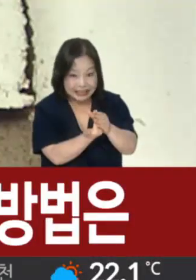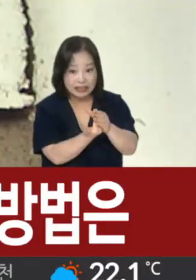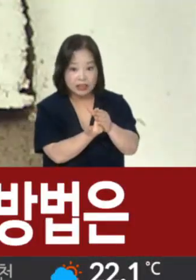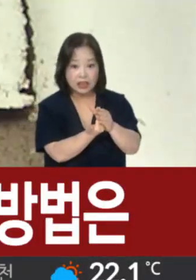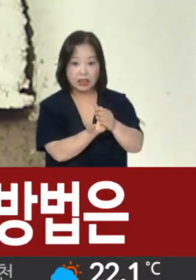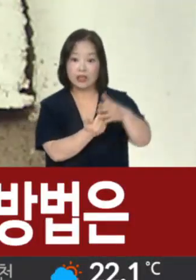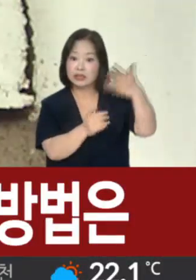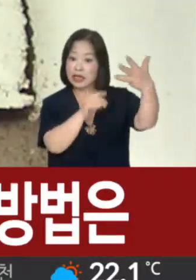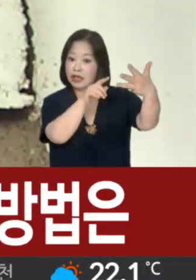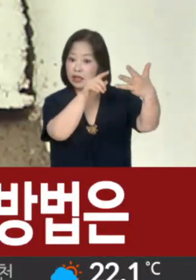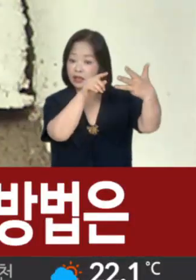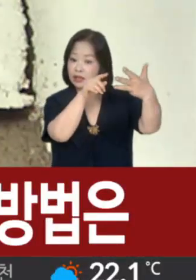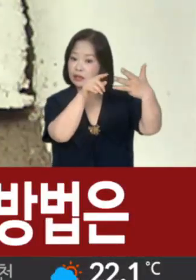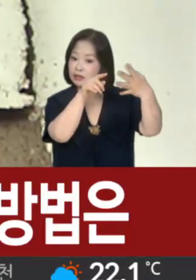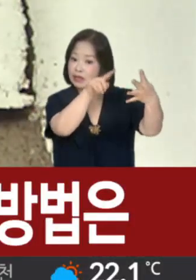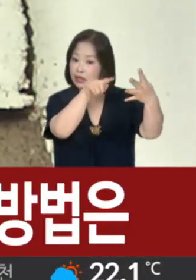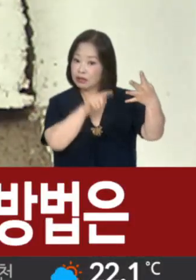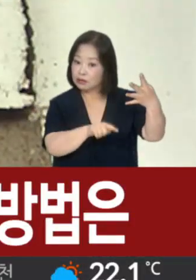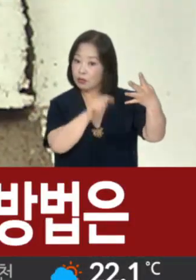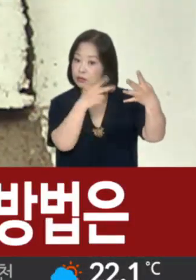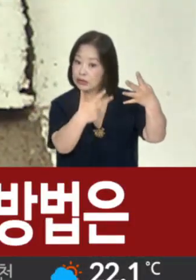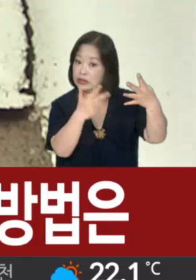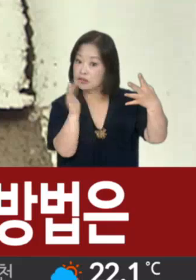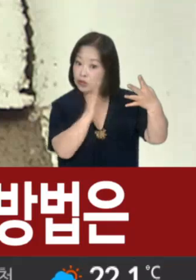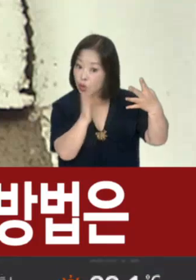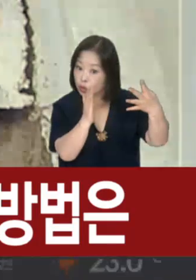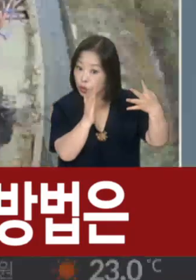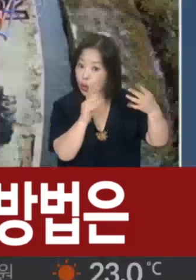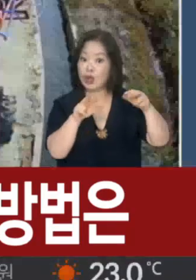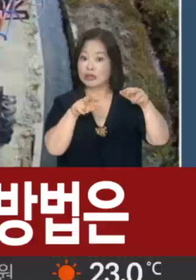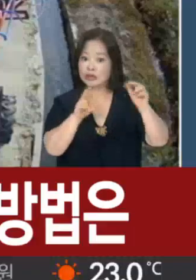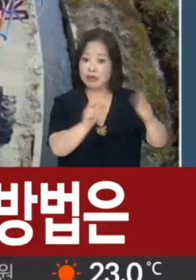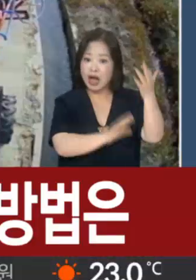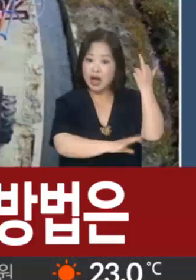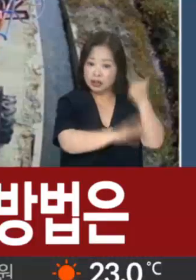본진이라고 한다면 예. 지금 말씀하신 대로 지금 12차례